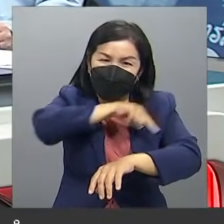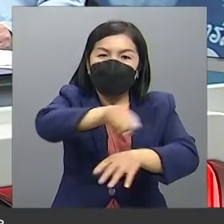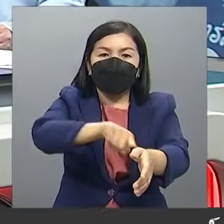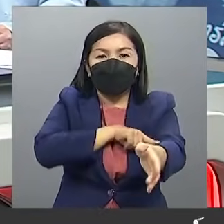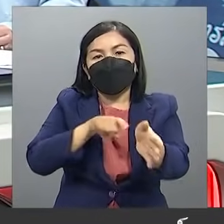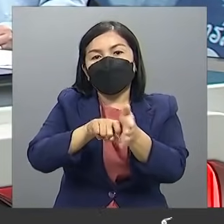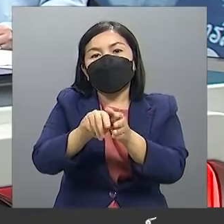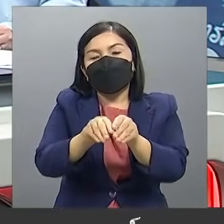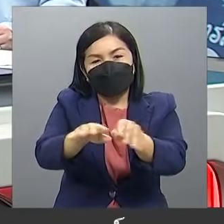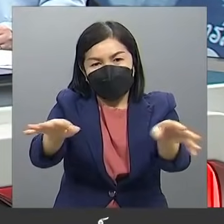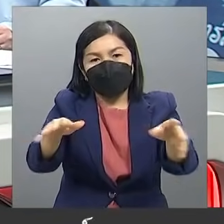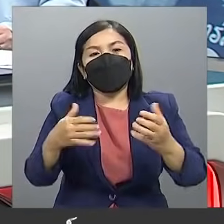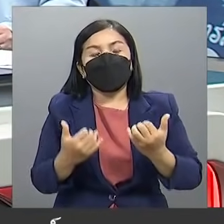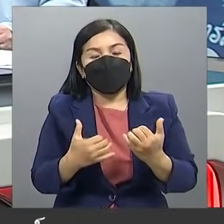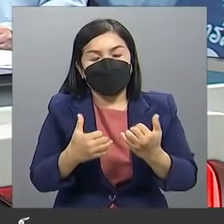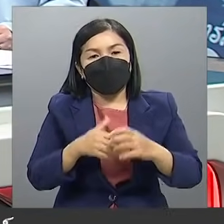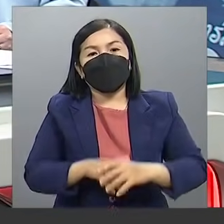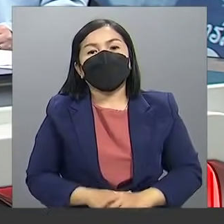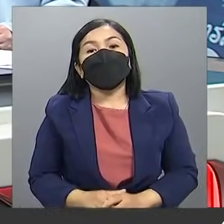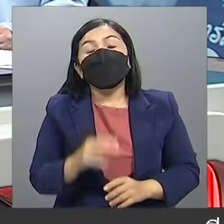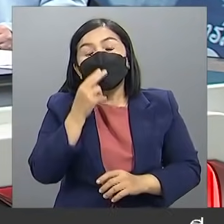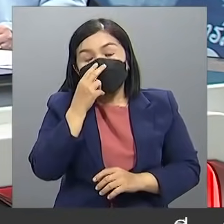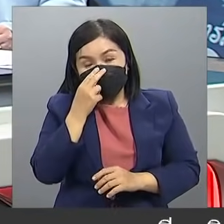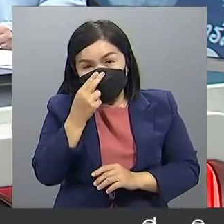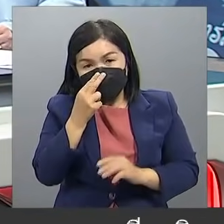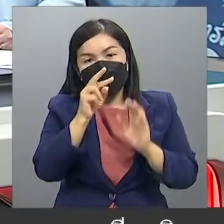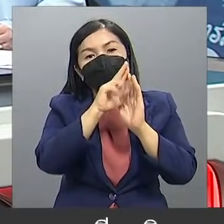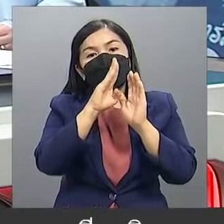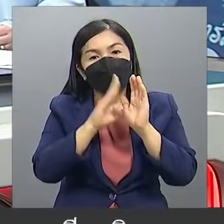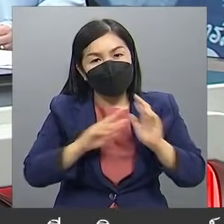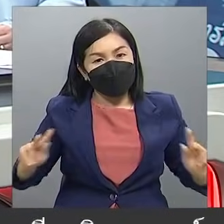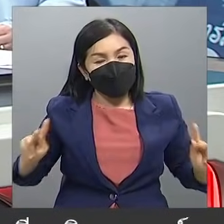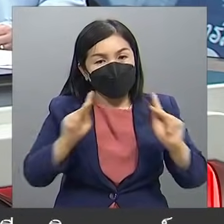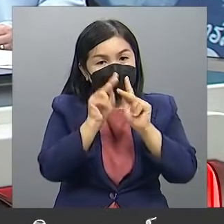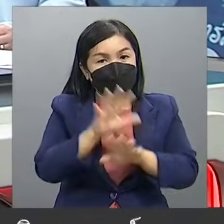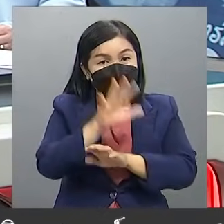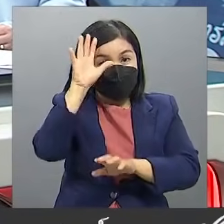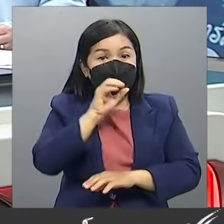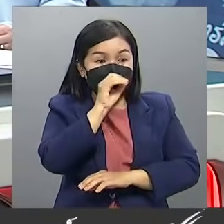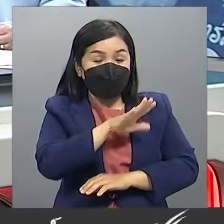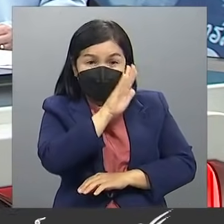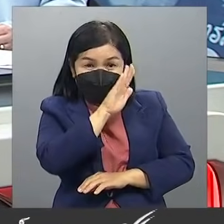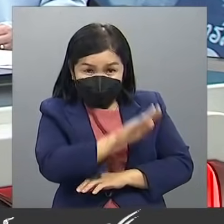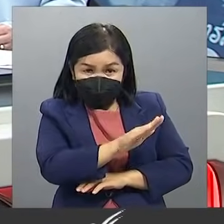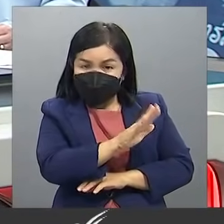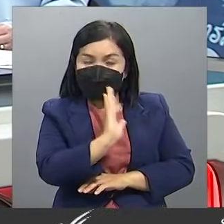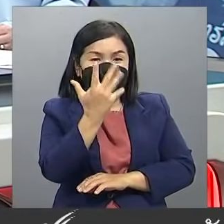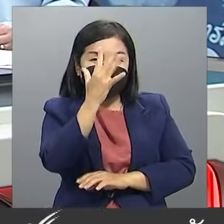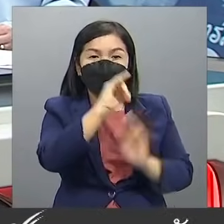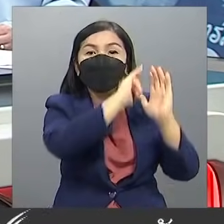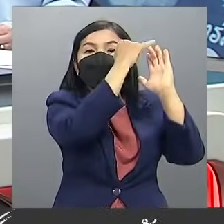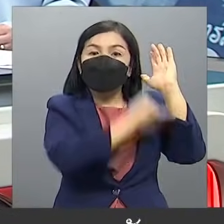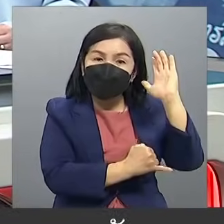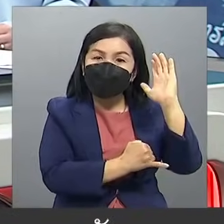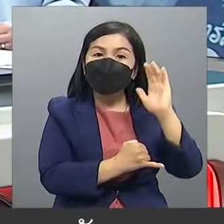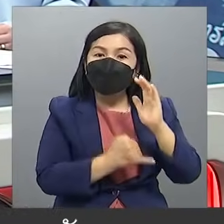าไปดูระเบียบของกระทรวงมหาดไทยนะคะบอกว่าไม่ได้ห้ามที่จะให้องค์กรปกครองส่วนท้องถิ่นนั้นจัดซื้อวัคซีนโควิด-19เพื่อฉีด